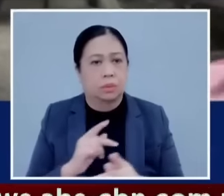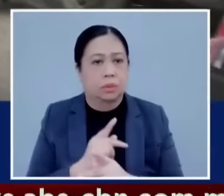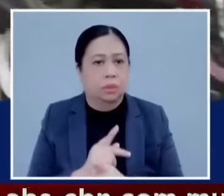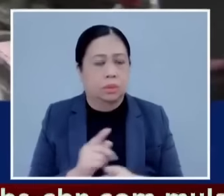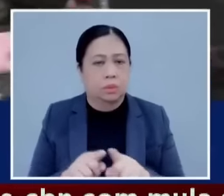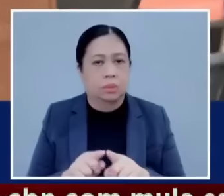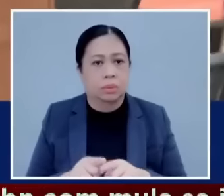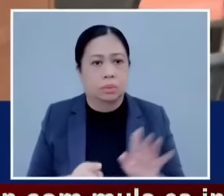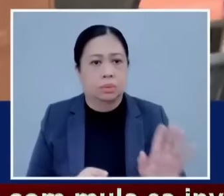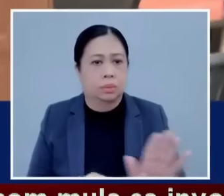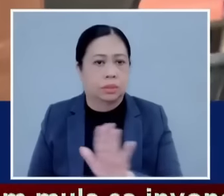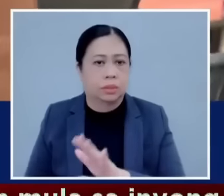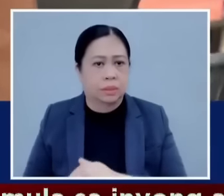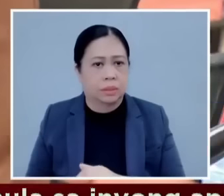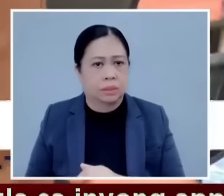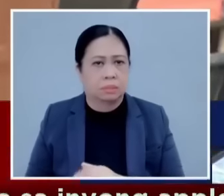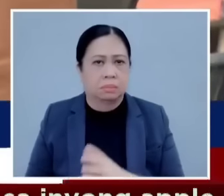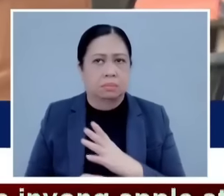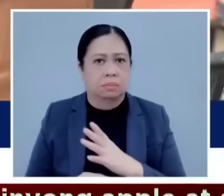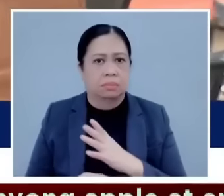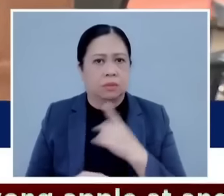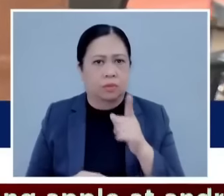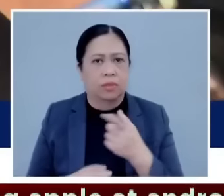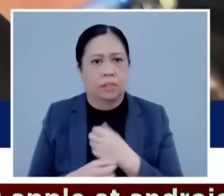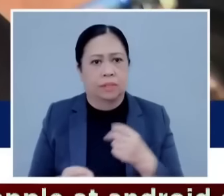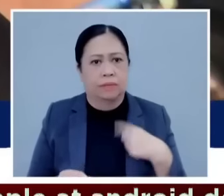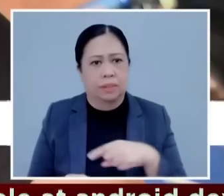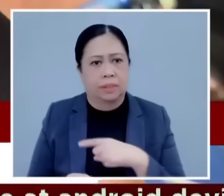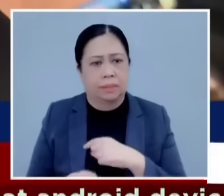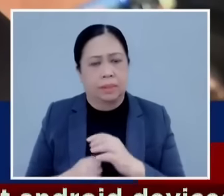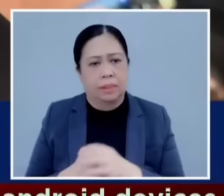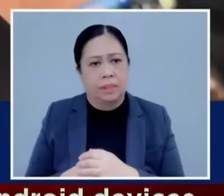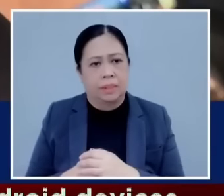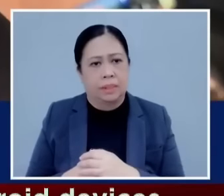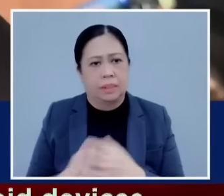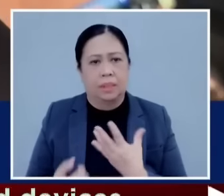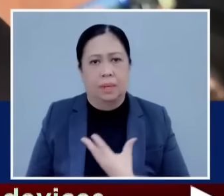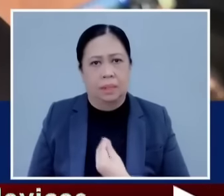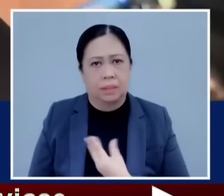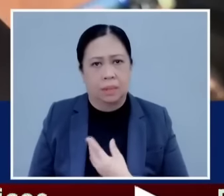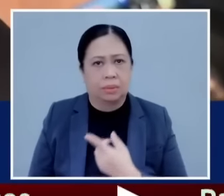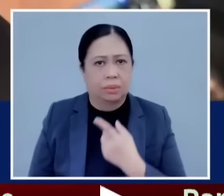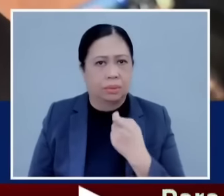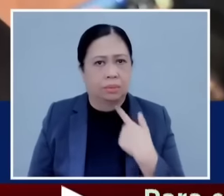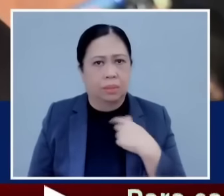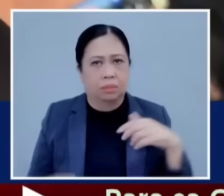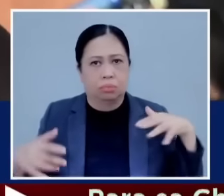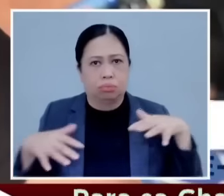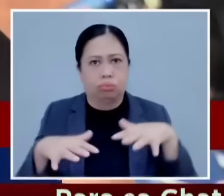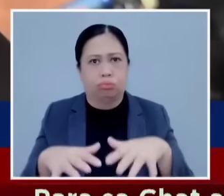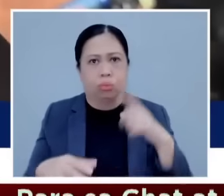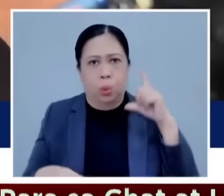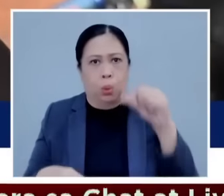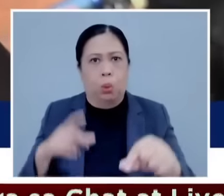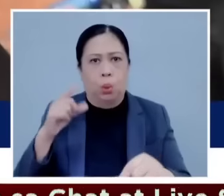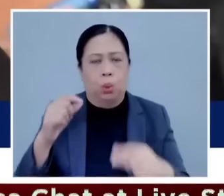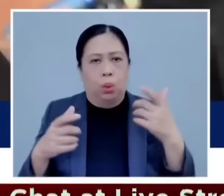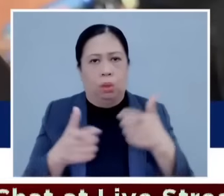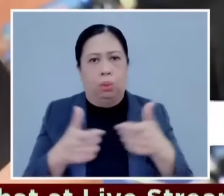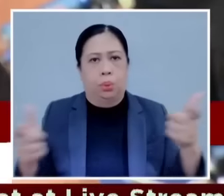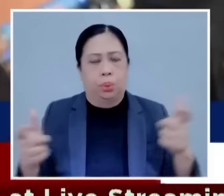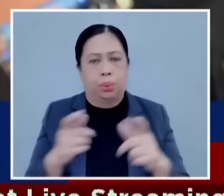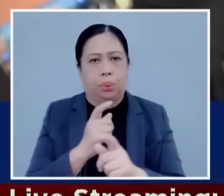sa kanila. Okay naman po para sa safety namin. Nakakatakot kasi may mga kasabay ka na mas malalaking sasakyan,